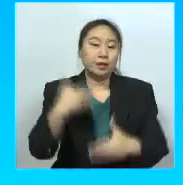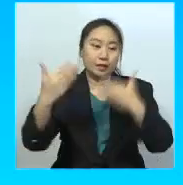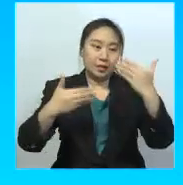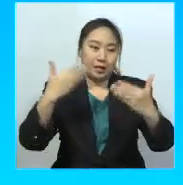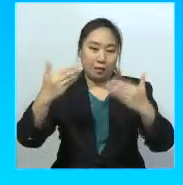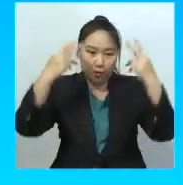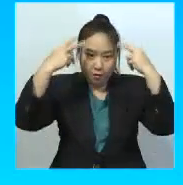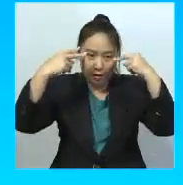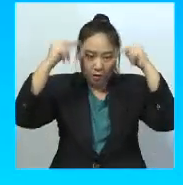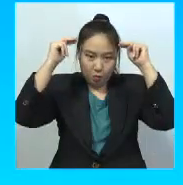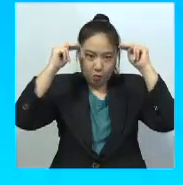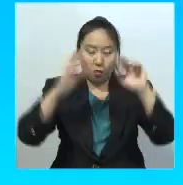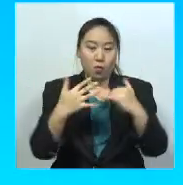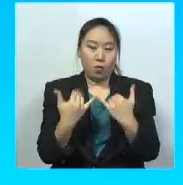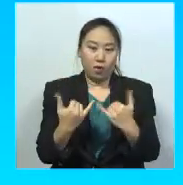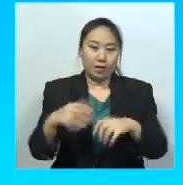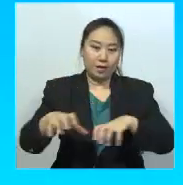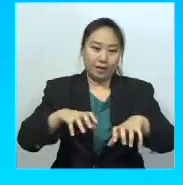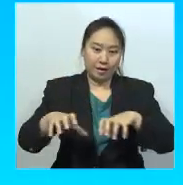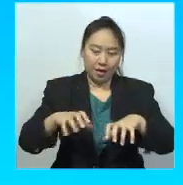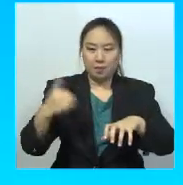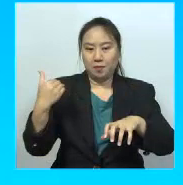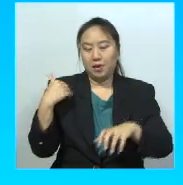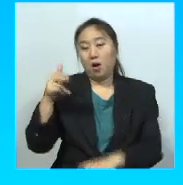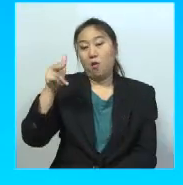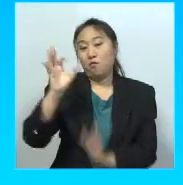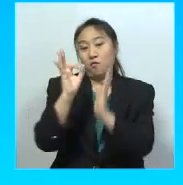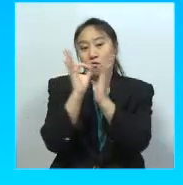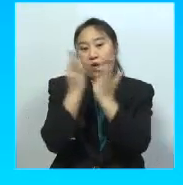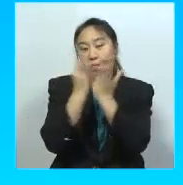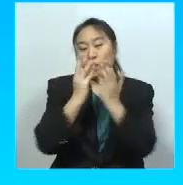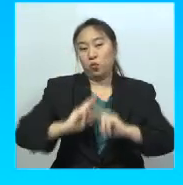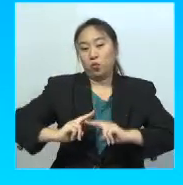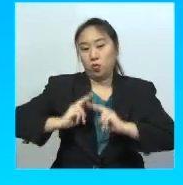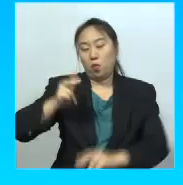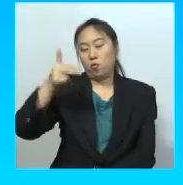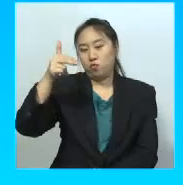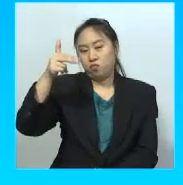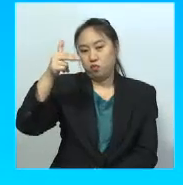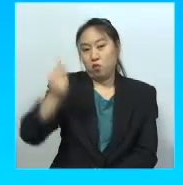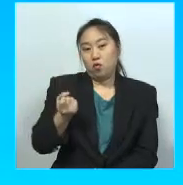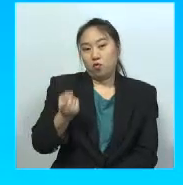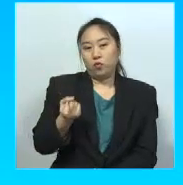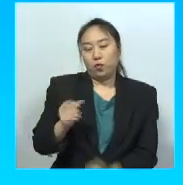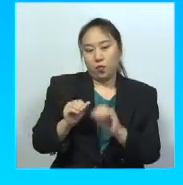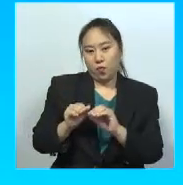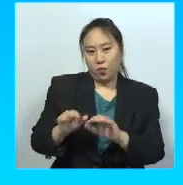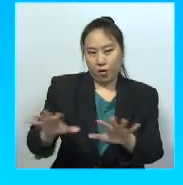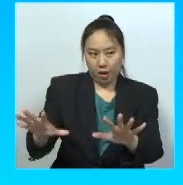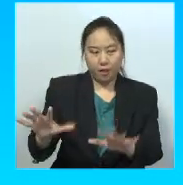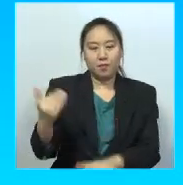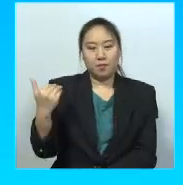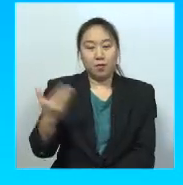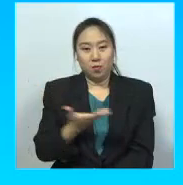ทำกิจกรรมของท่านนายกรัฐมนตรีในครั้งนี้เนี่ยได้มีการไลฟ์สดผ่าน Facebook ส่วนตัวชื่อประยุทธ์จันทร์โอชาอย่าง